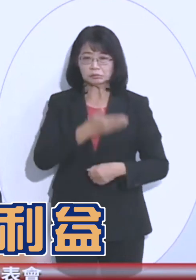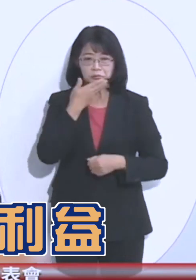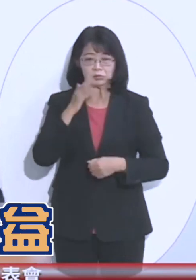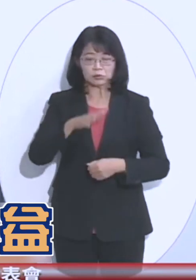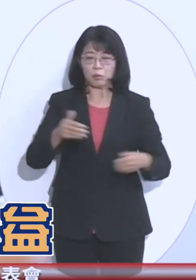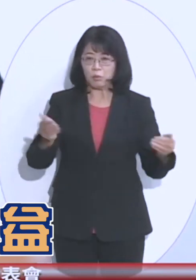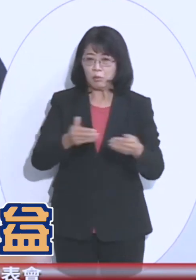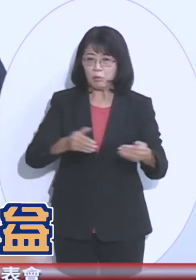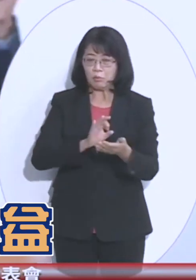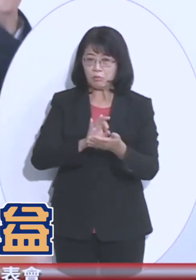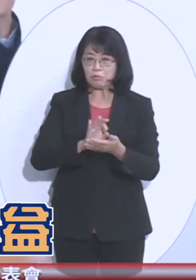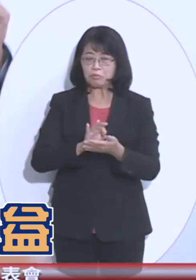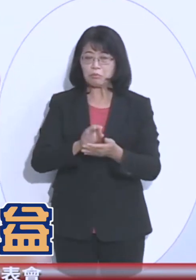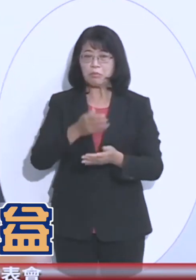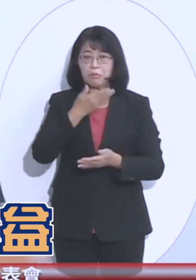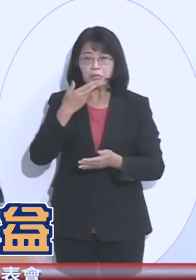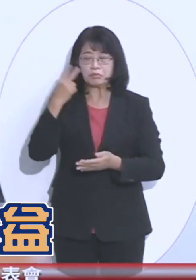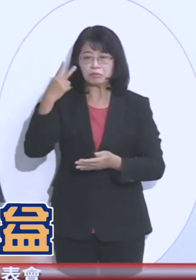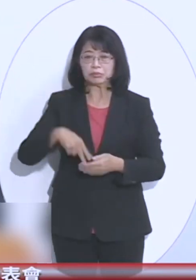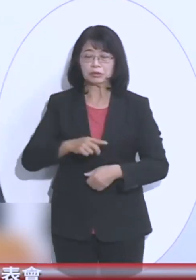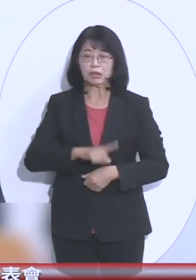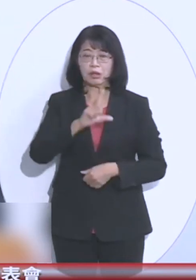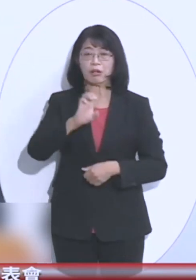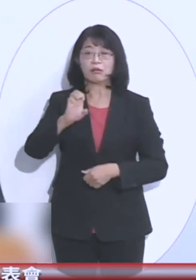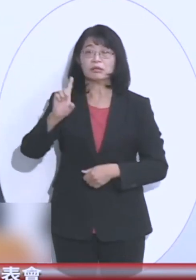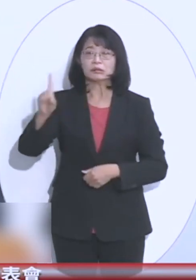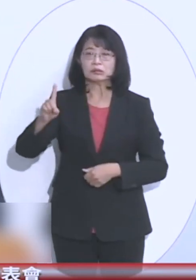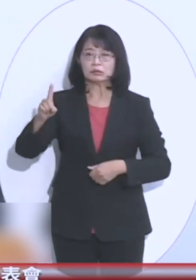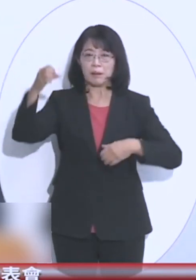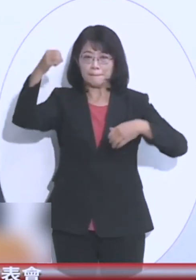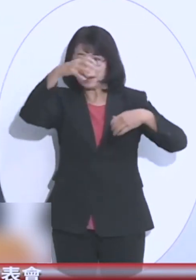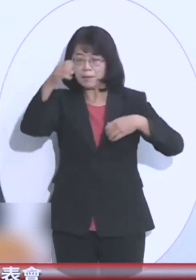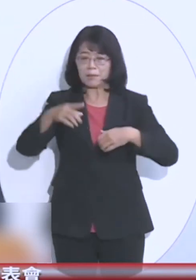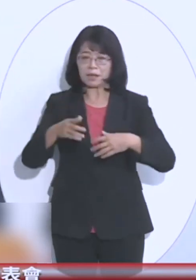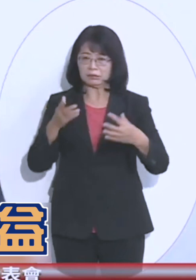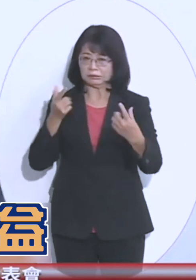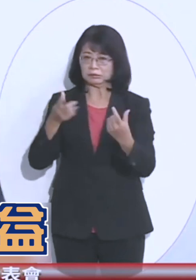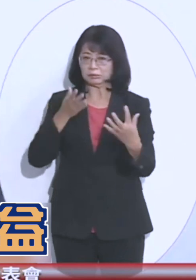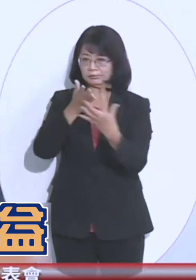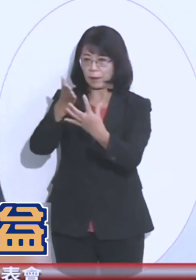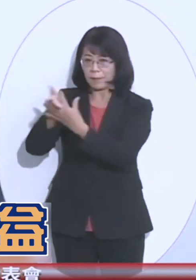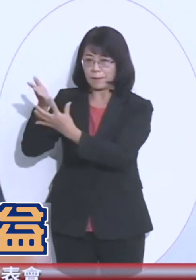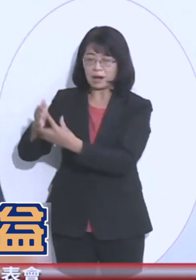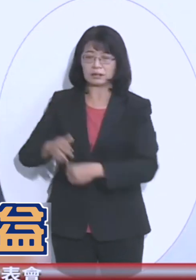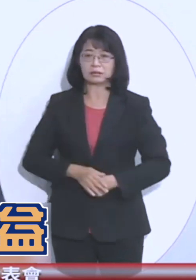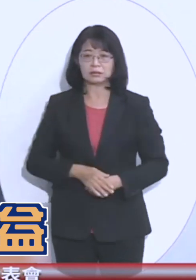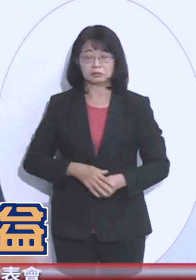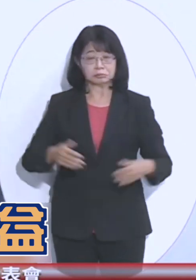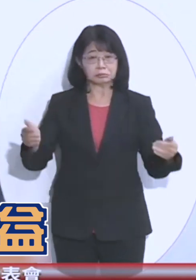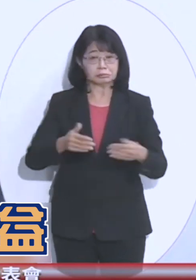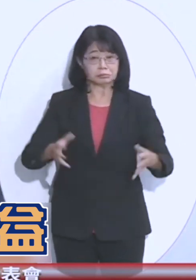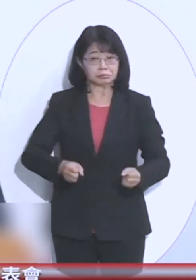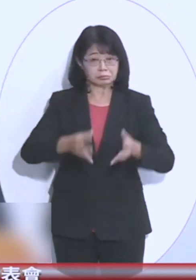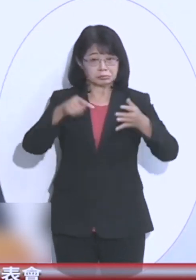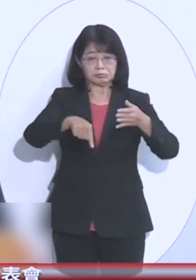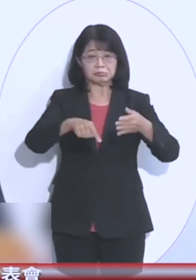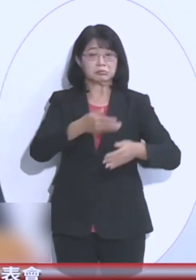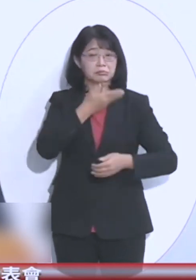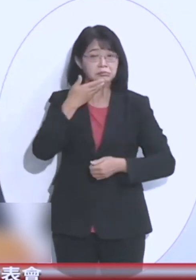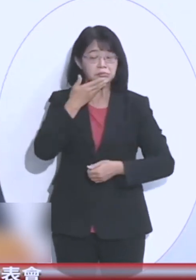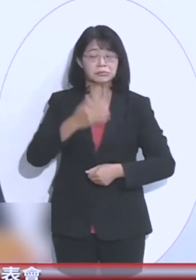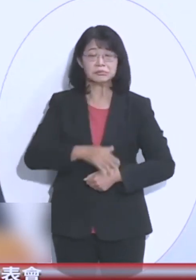发的利益，包括参 LED 的利益，拢总介入，尤其建筑的利益，